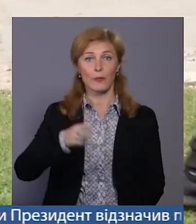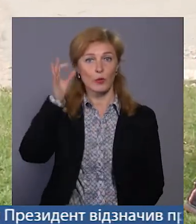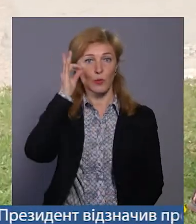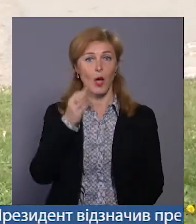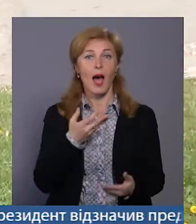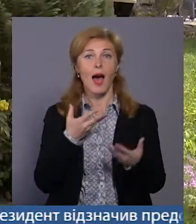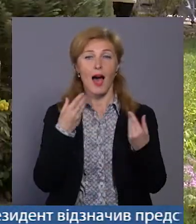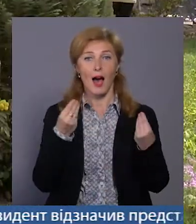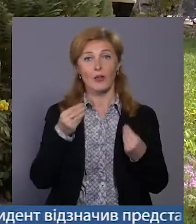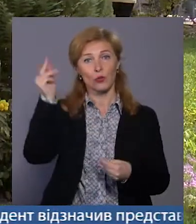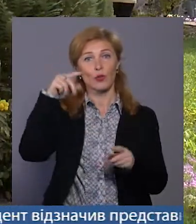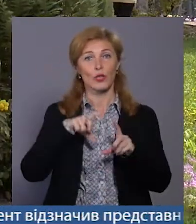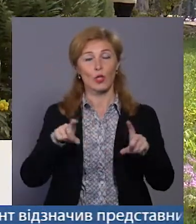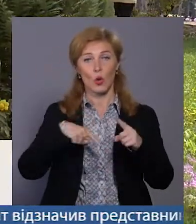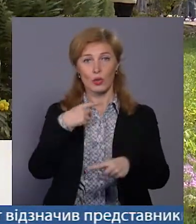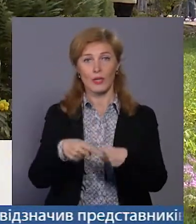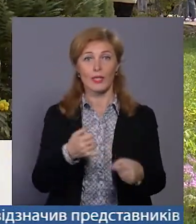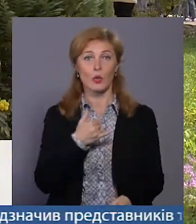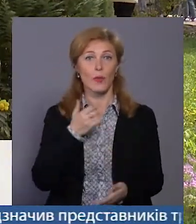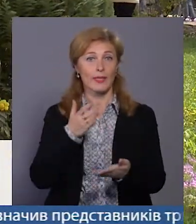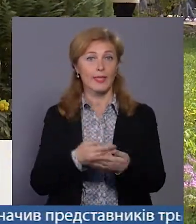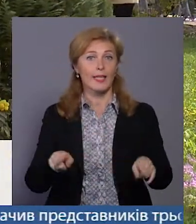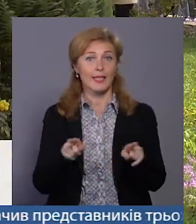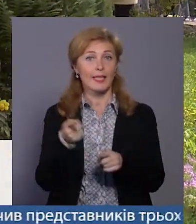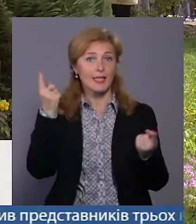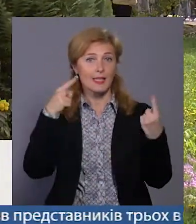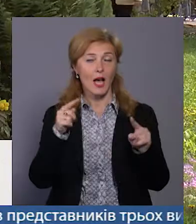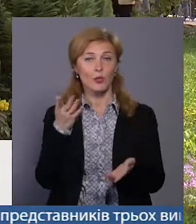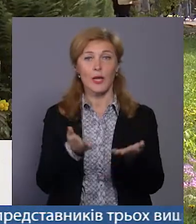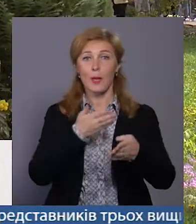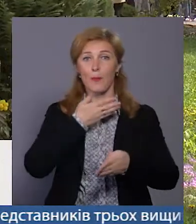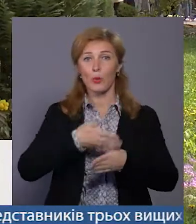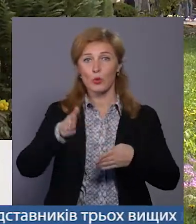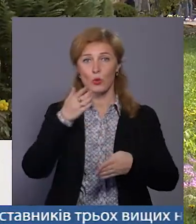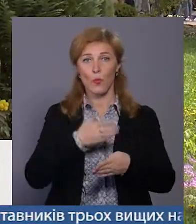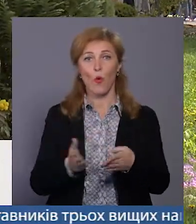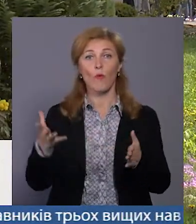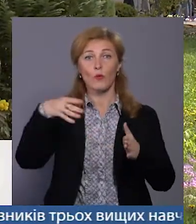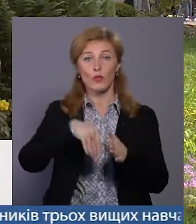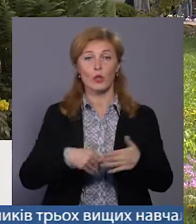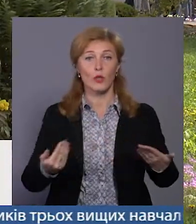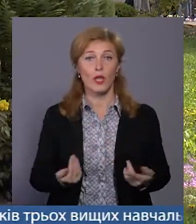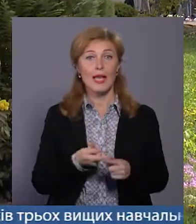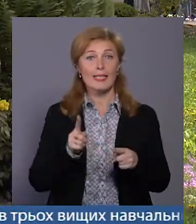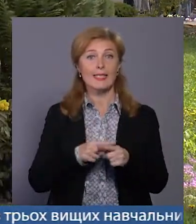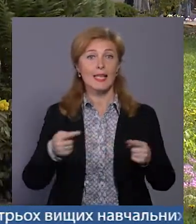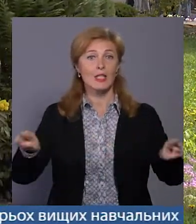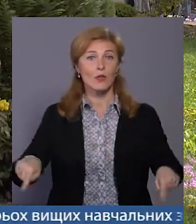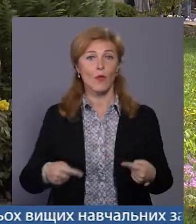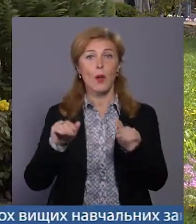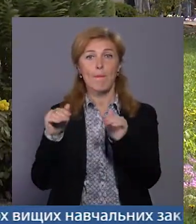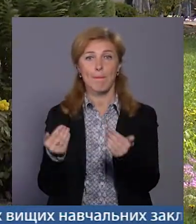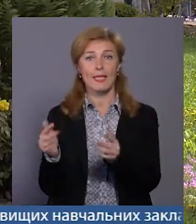шкільною традицією. У мене є такий задум, який поступово втілюється в життя – це створення міні-дендропарку